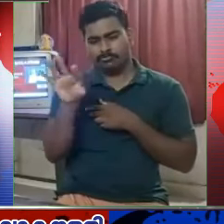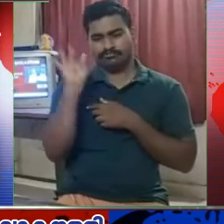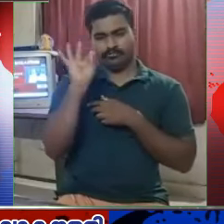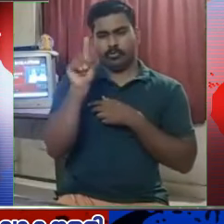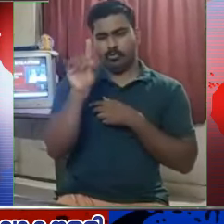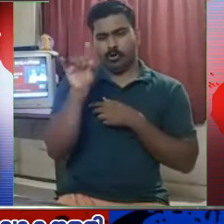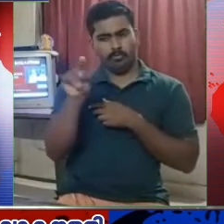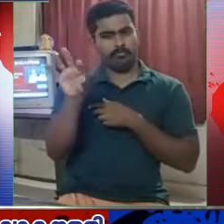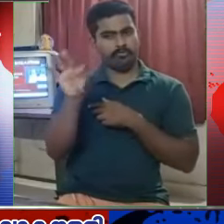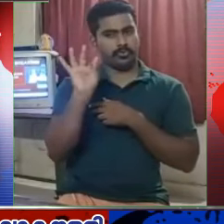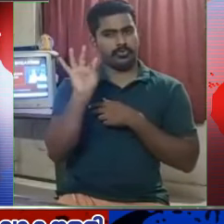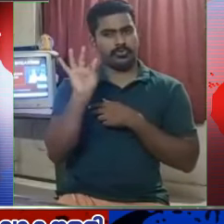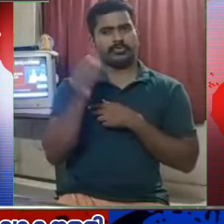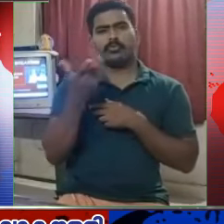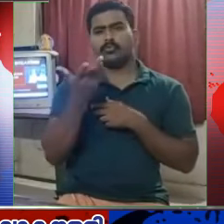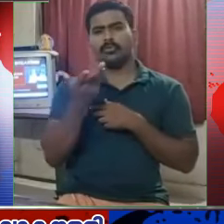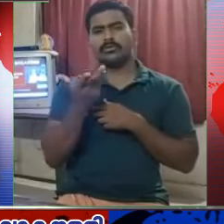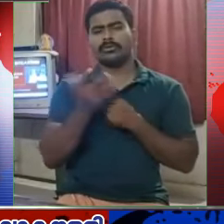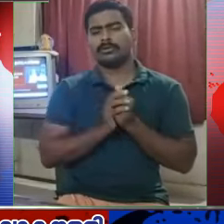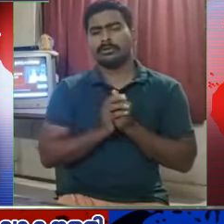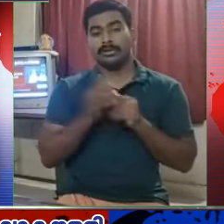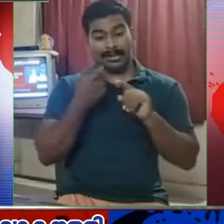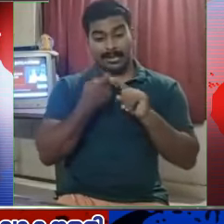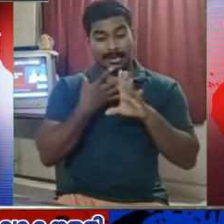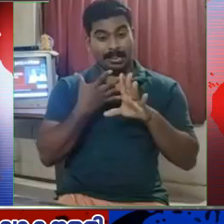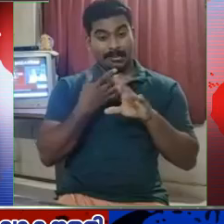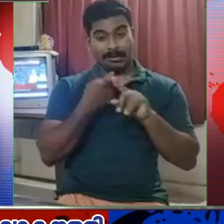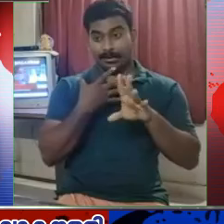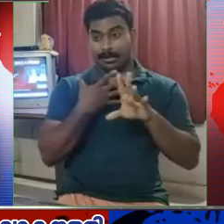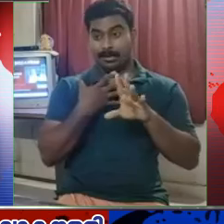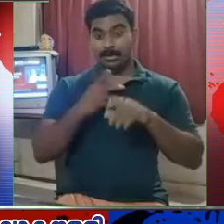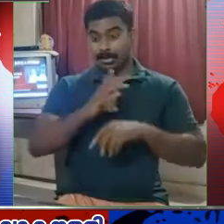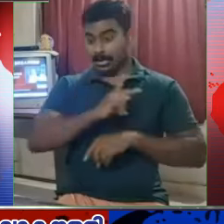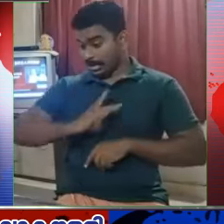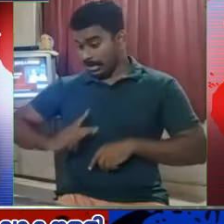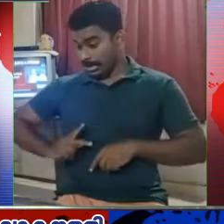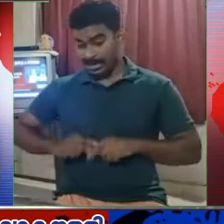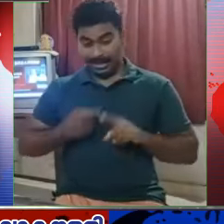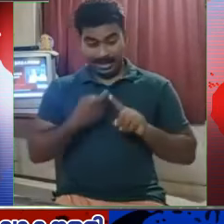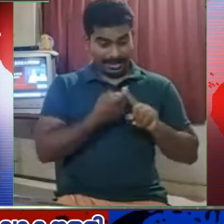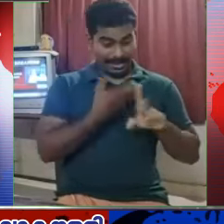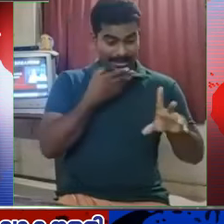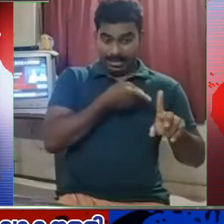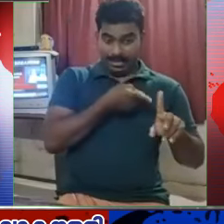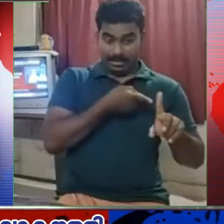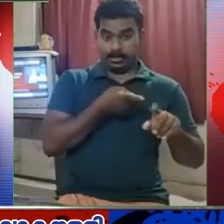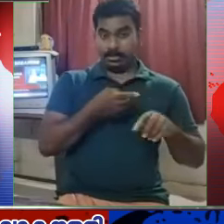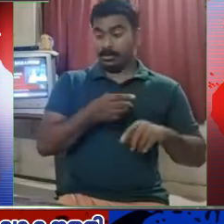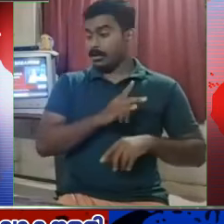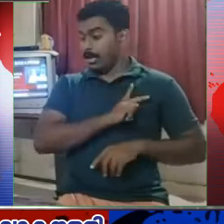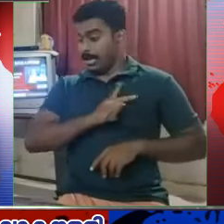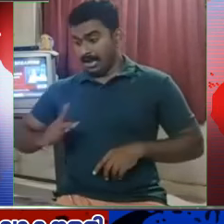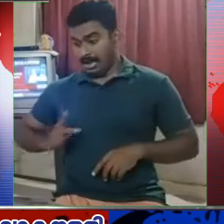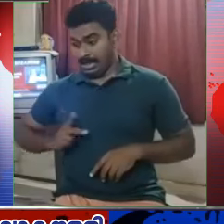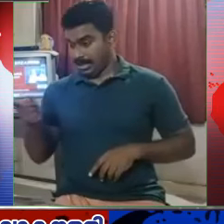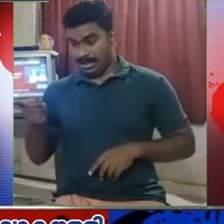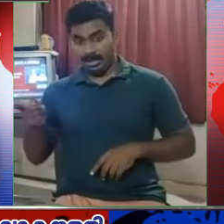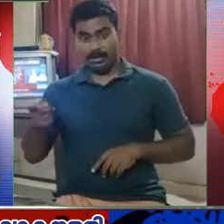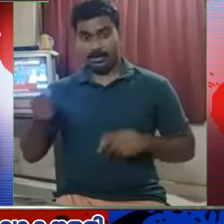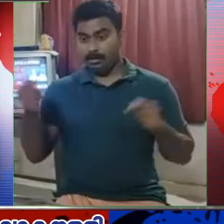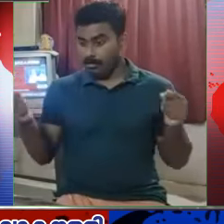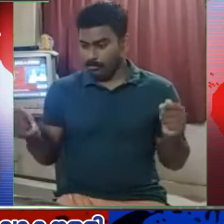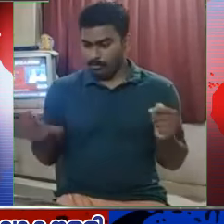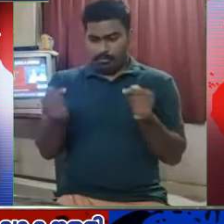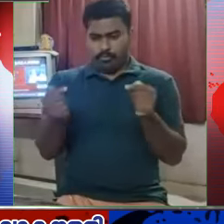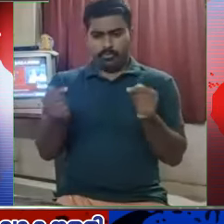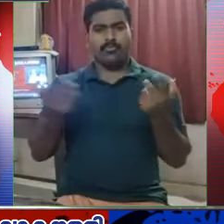അവശ്യ സാധനങ്ങളുടെ ഹോം ഡെലിവറിയും കൺസ്യൂമർ ഫെഡ് ആരംഭിക്കുമെന്നും അവരറിയിച്ചിട്ടുണ്ട്.